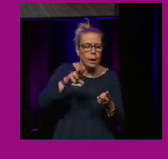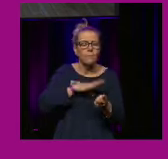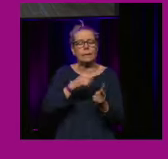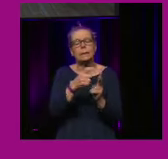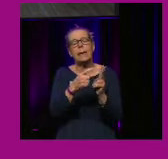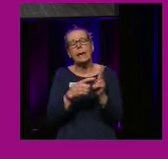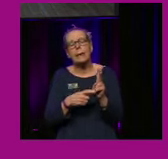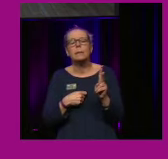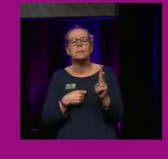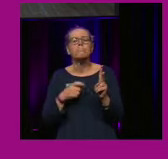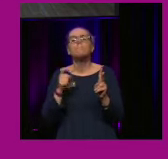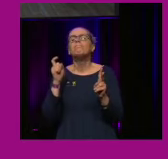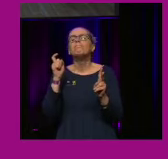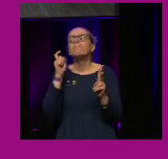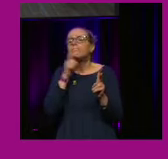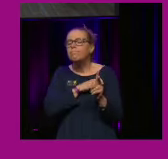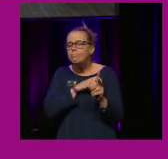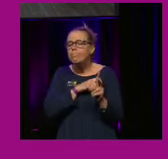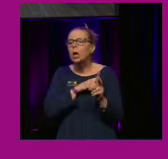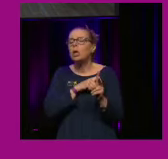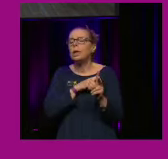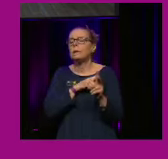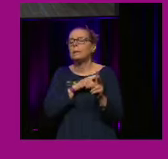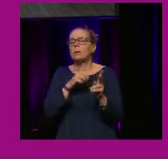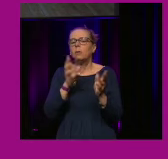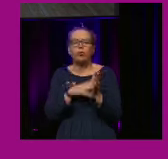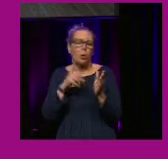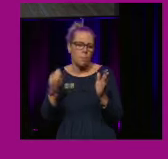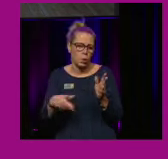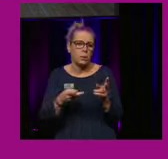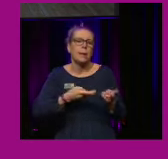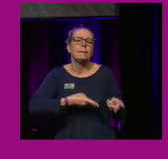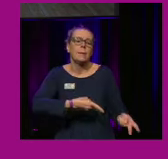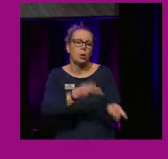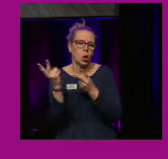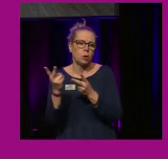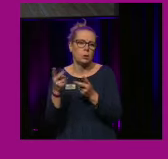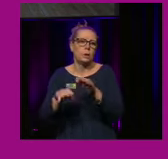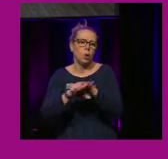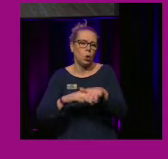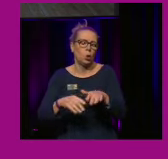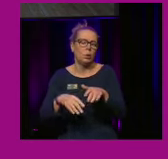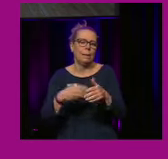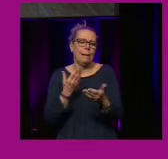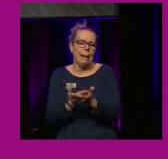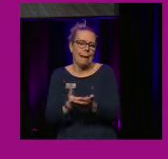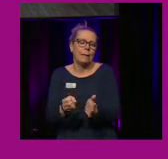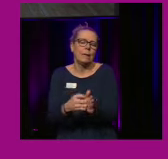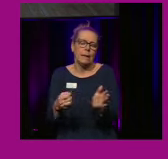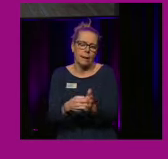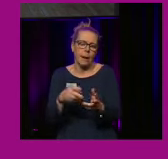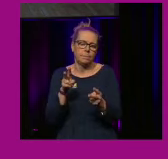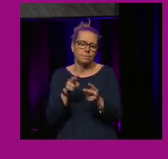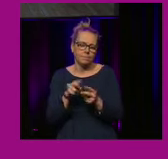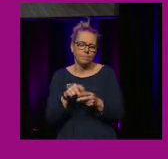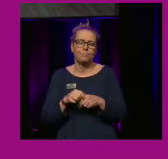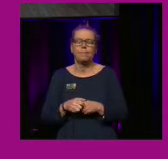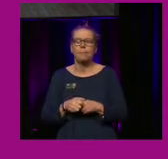säger det att det går inte att ta bort de demokratiska grundläggande värderingarna. Och det